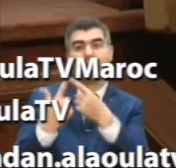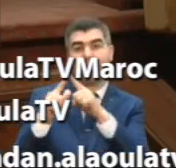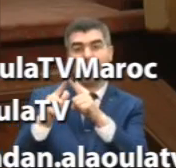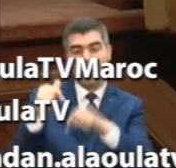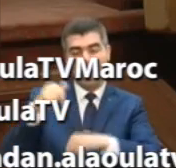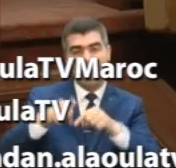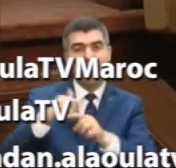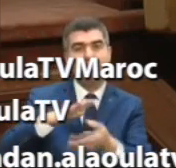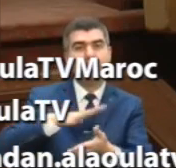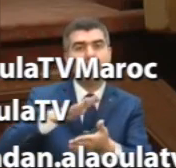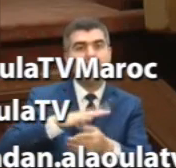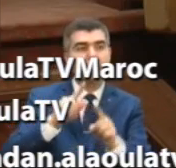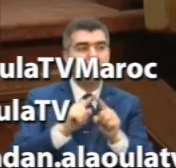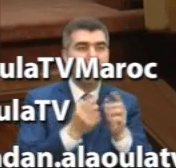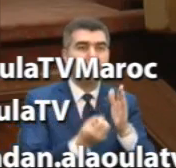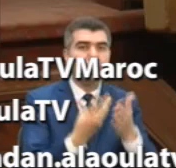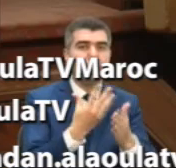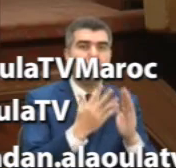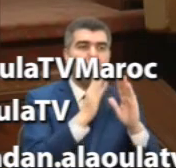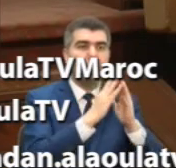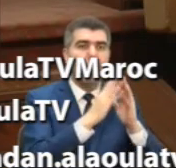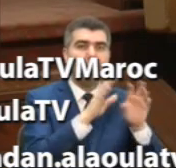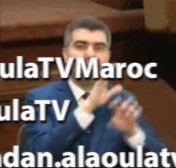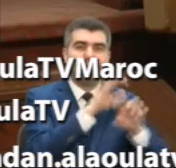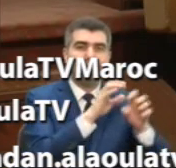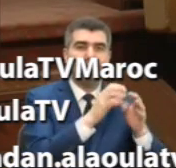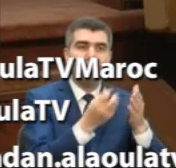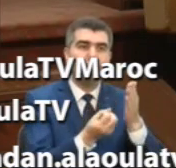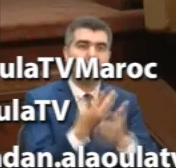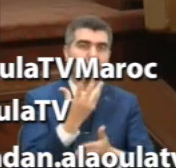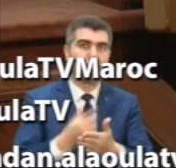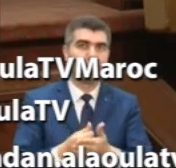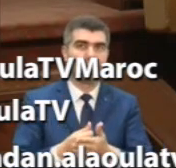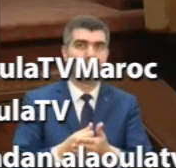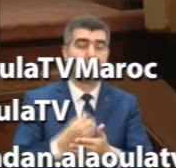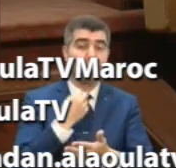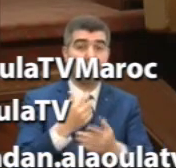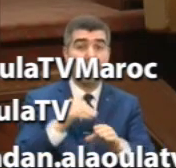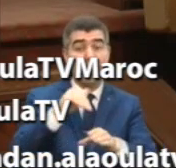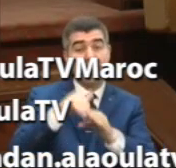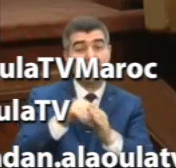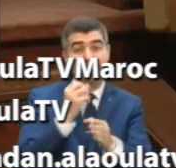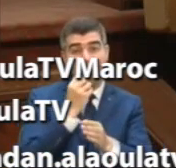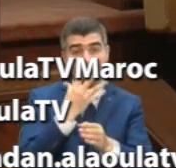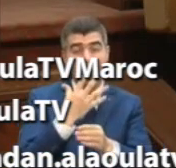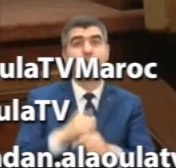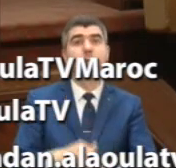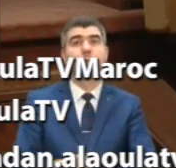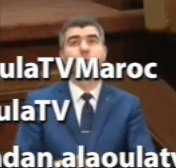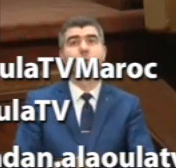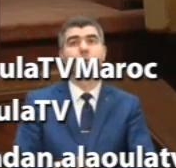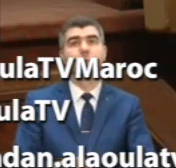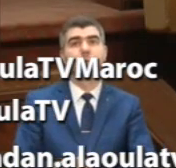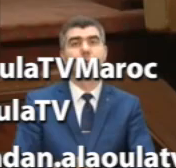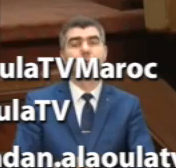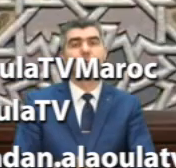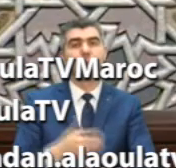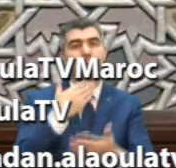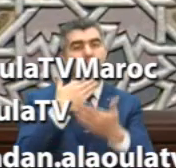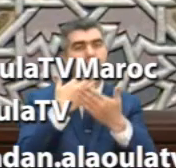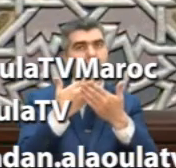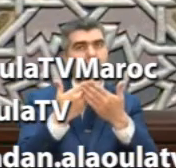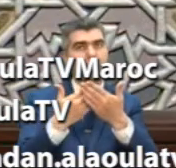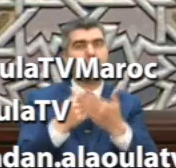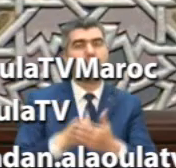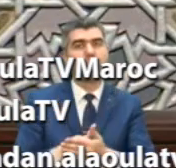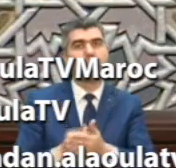يعني اللي هي فيها هذه الاشكاليه هذه. السيده الوزيره نحن في الفريق الاشتراكي يعني بكل مقومات